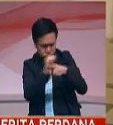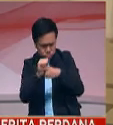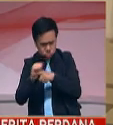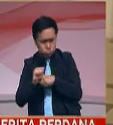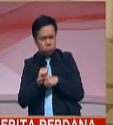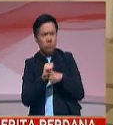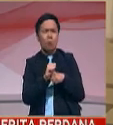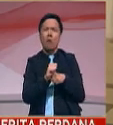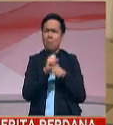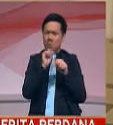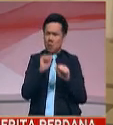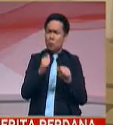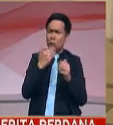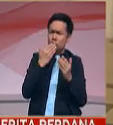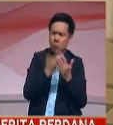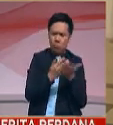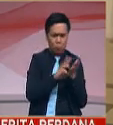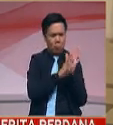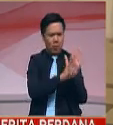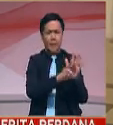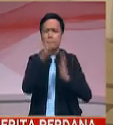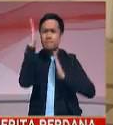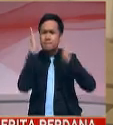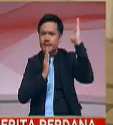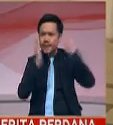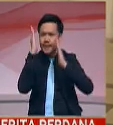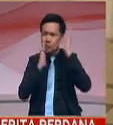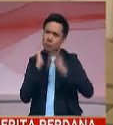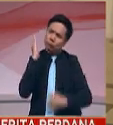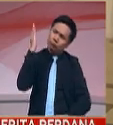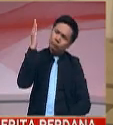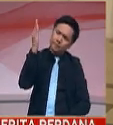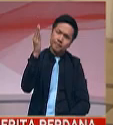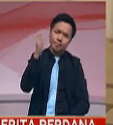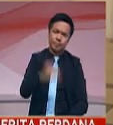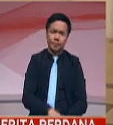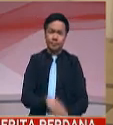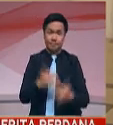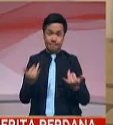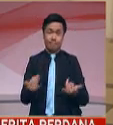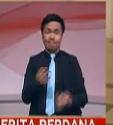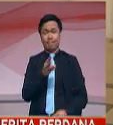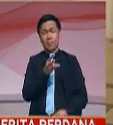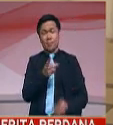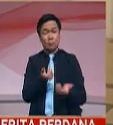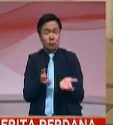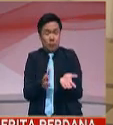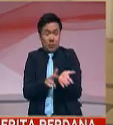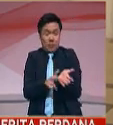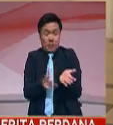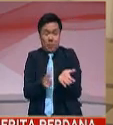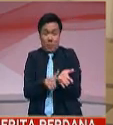jersi kebangsaan pada satu hari nanti. Laporan Tuan Ikram Tuan Muhammad untuk Berita RTM.